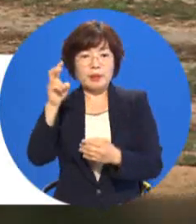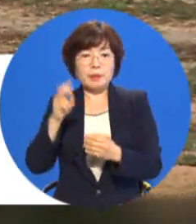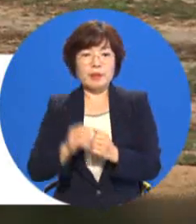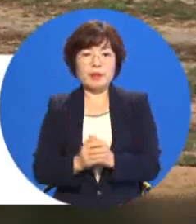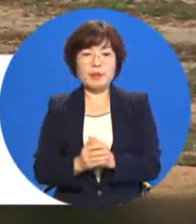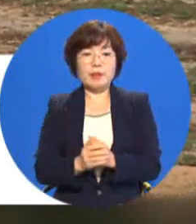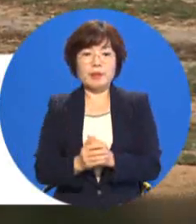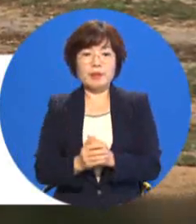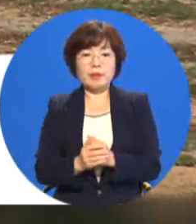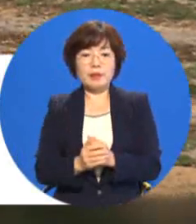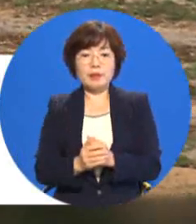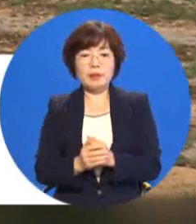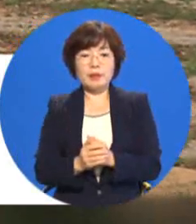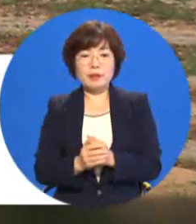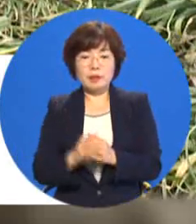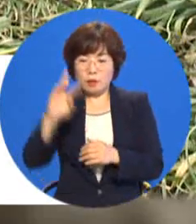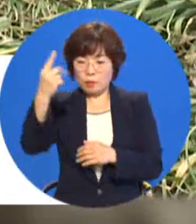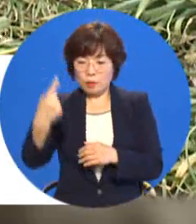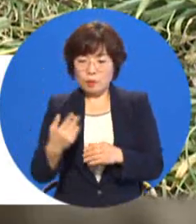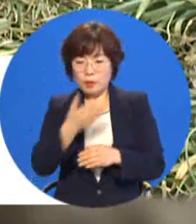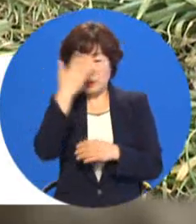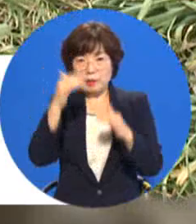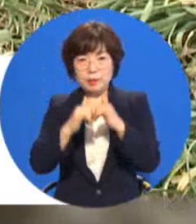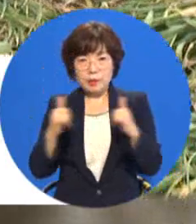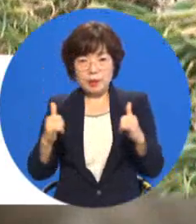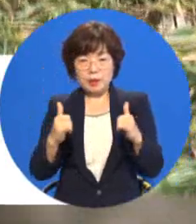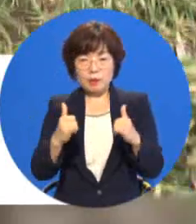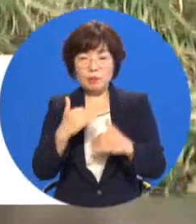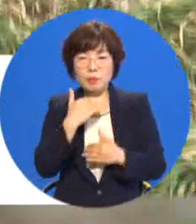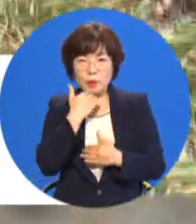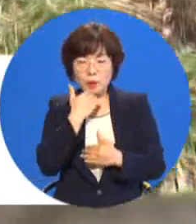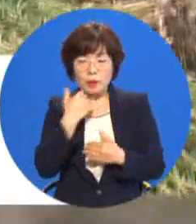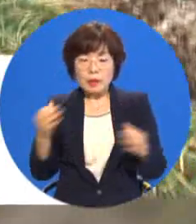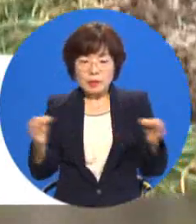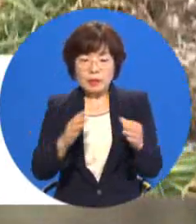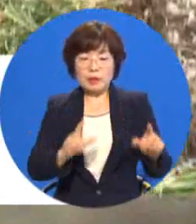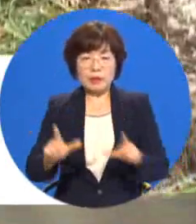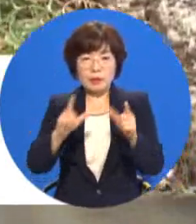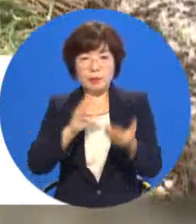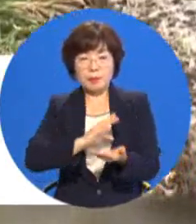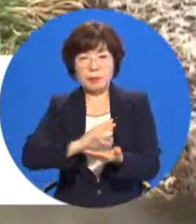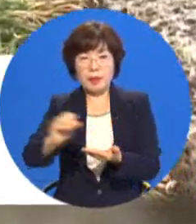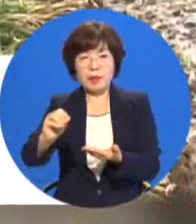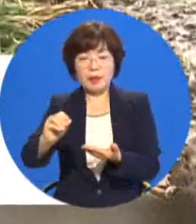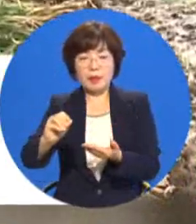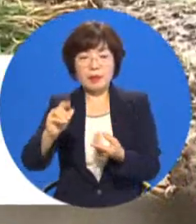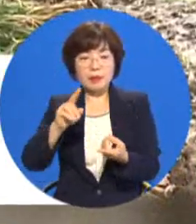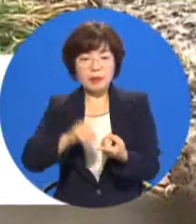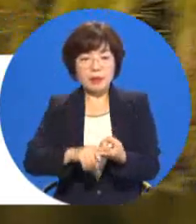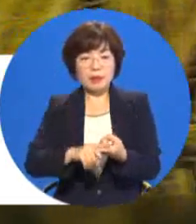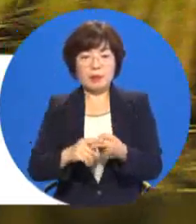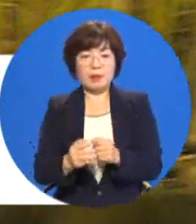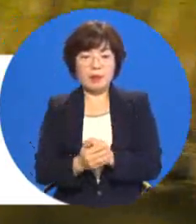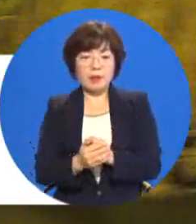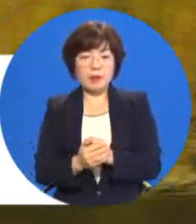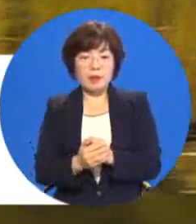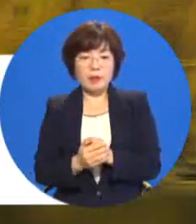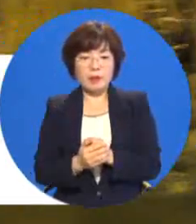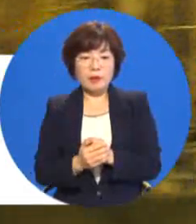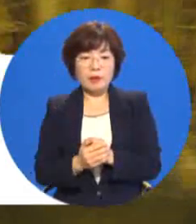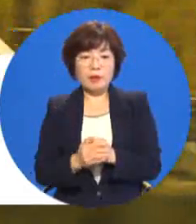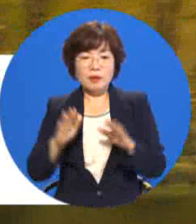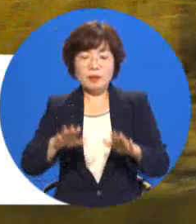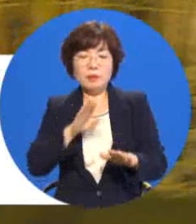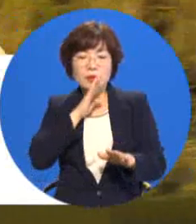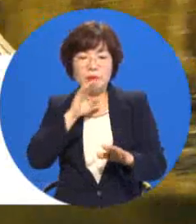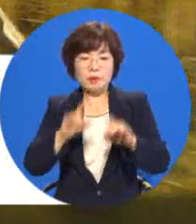있습니다. 돌아왔던 젊은이들이 몇 년 살지 못하고 정착을 못하고 다시금